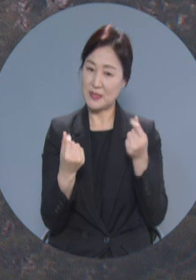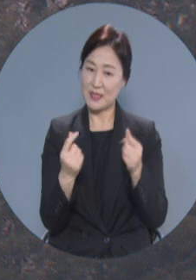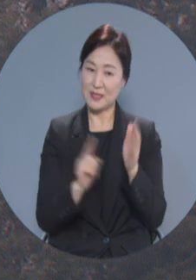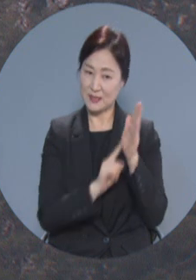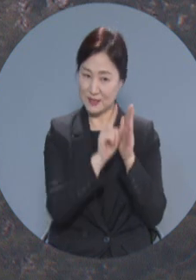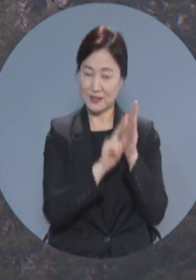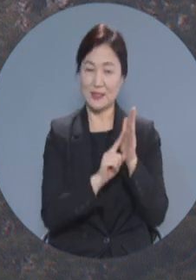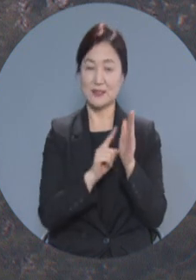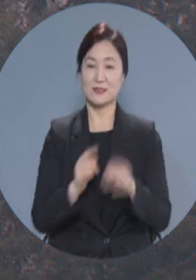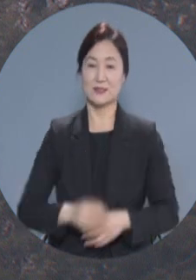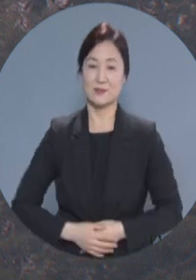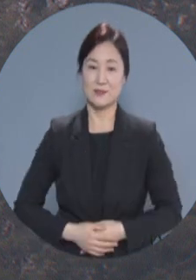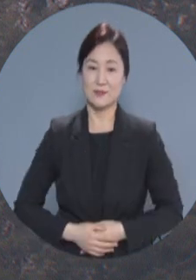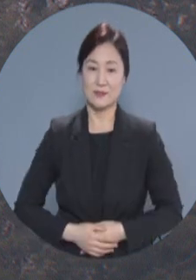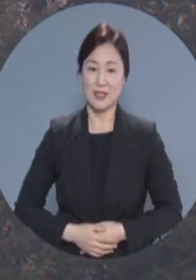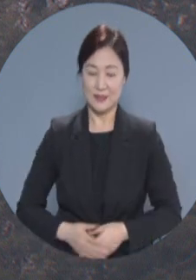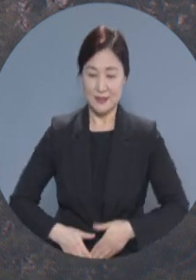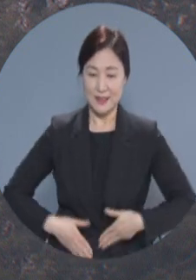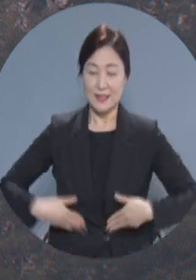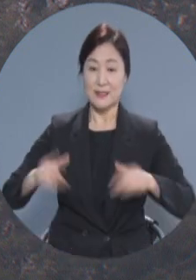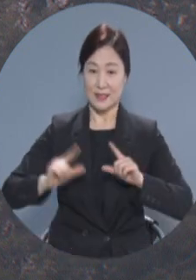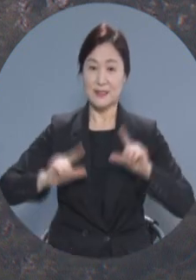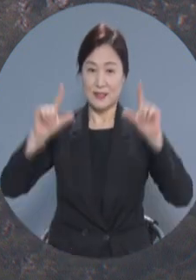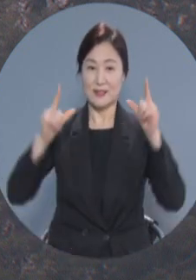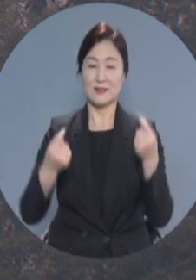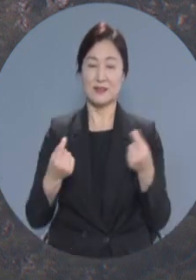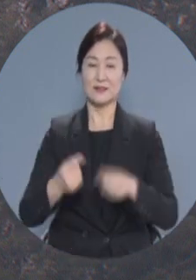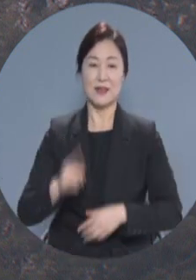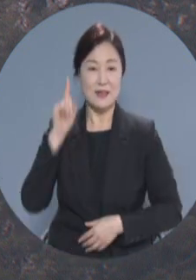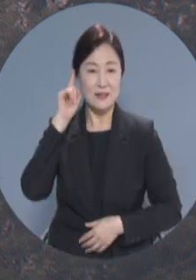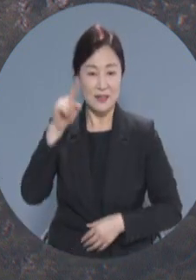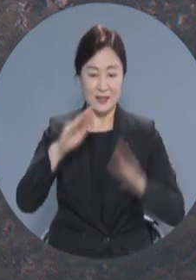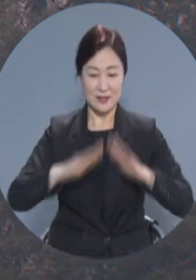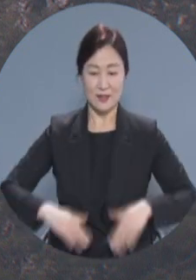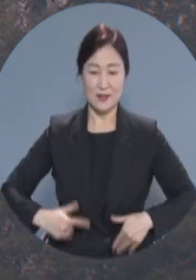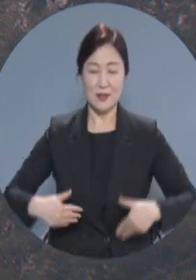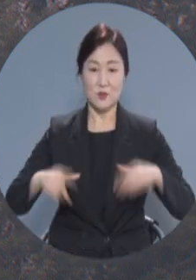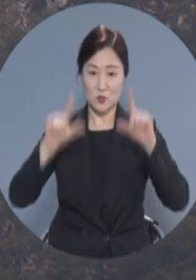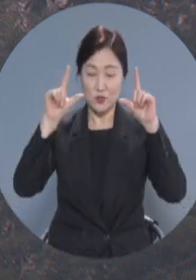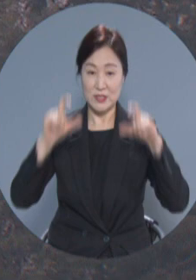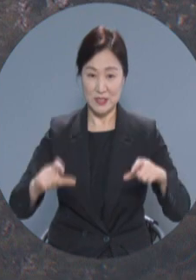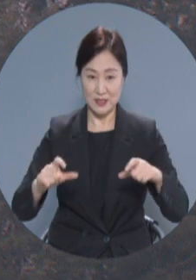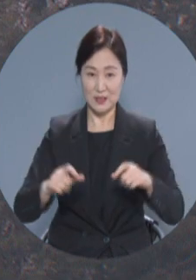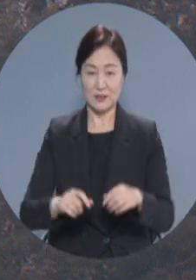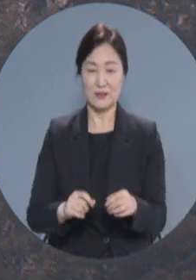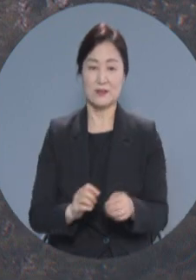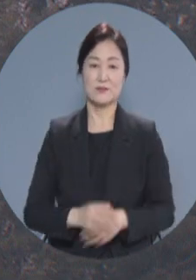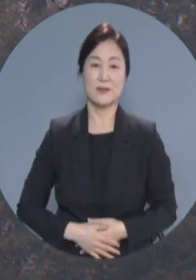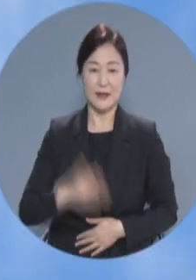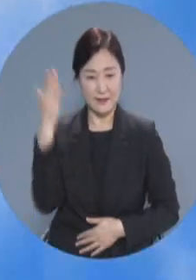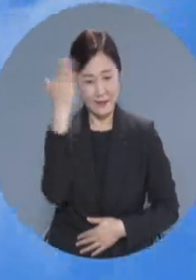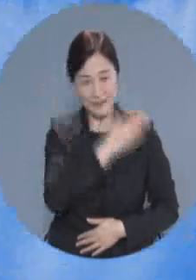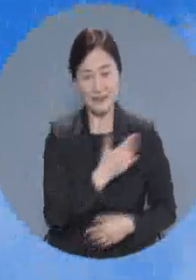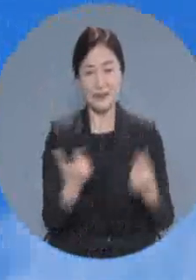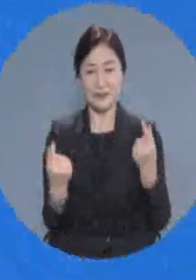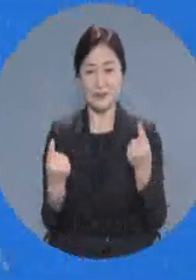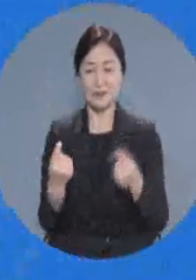기운을 유지하면서 포근한 날씨가 이어졌습니다 내일 전남 동부 지역은 대체로 맞겠습니다